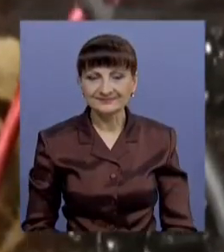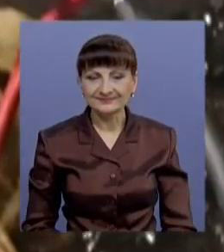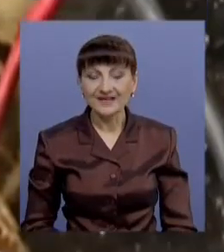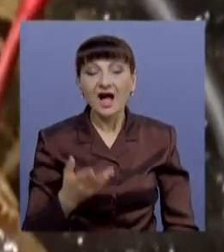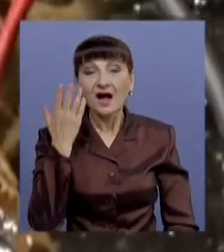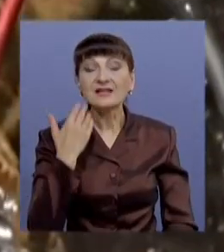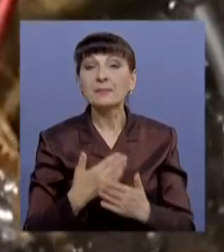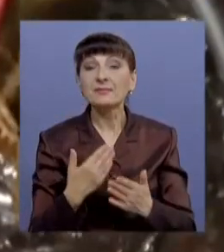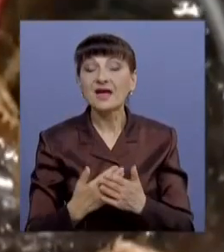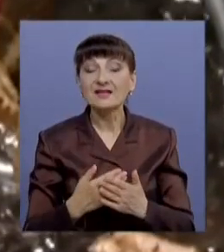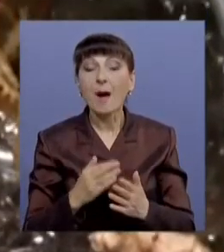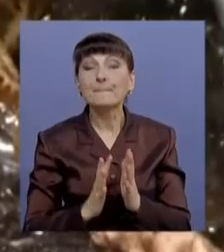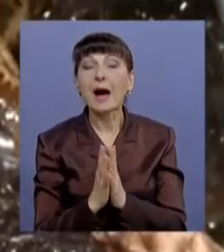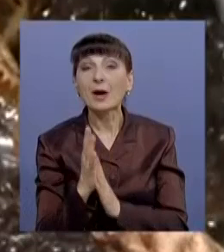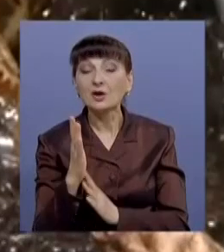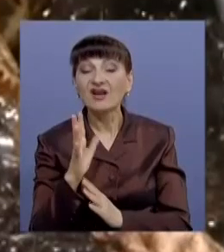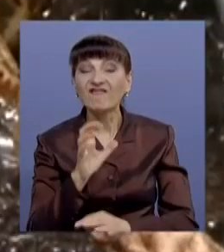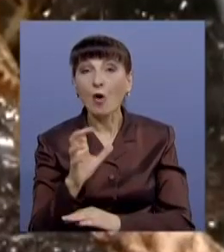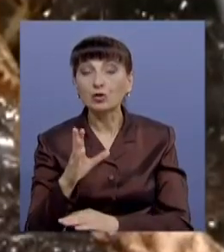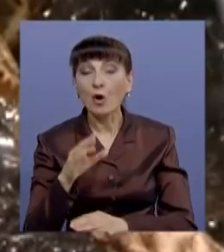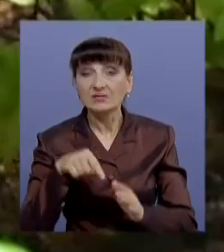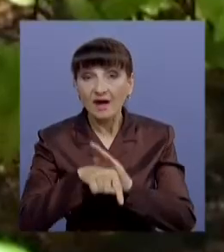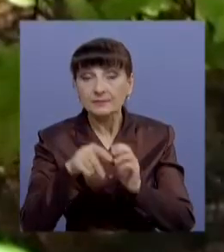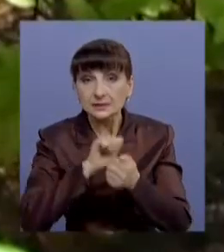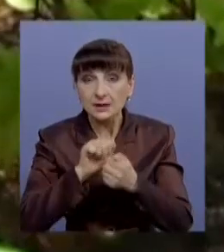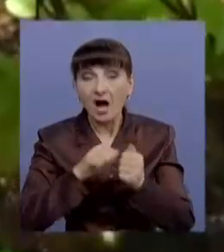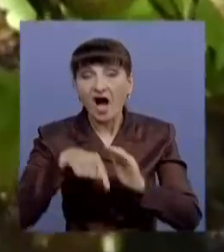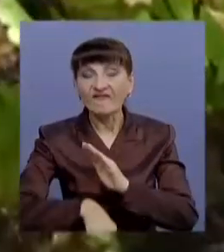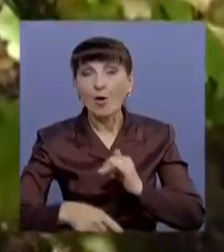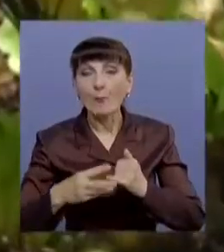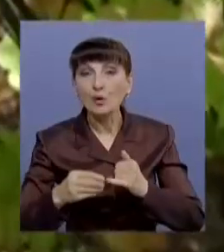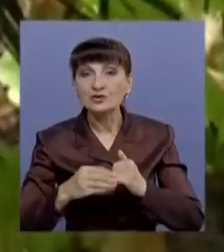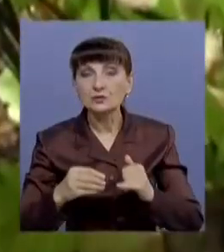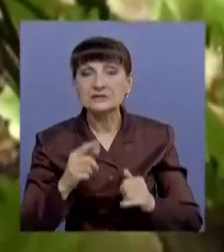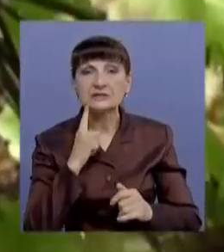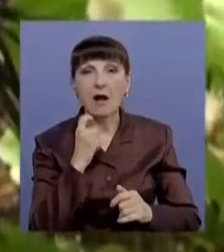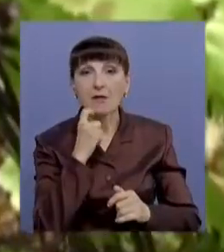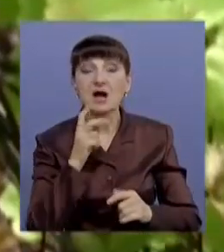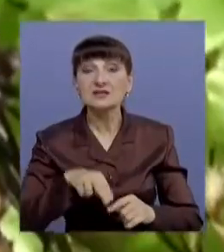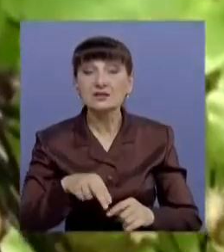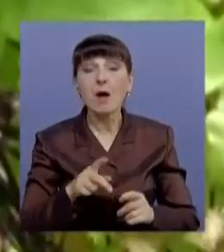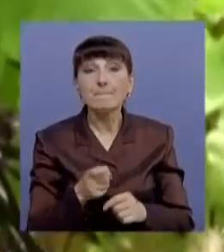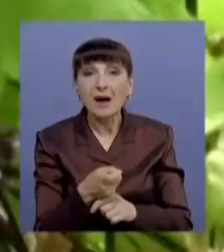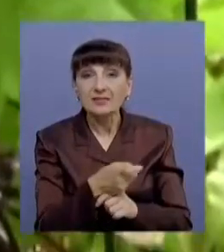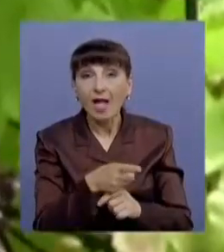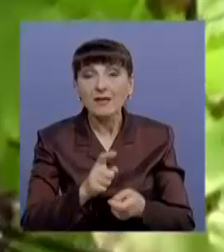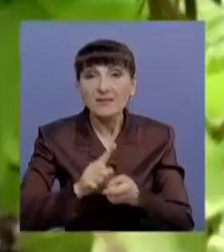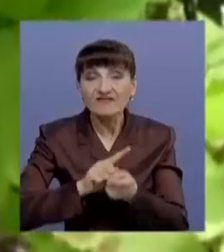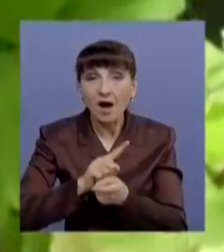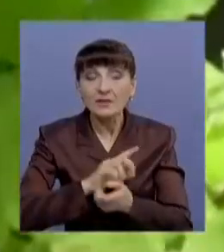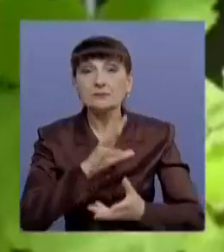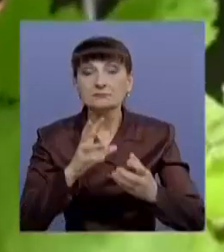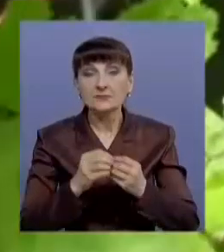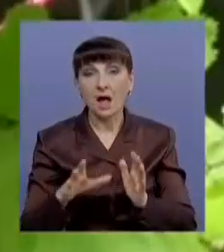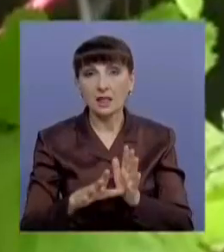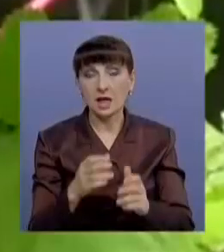Когда, к примеру, в папоротнике происходит фотосинтез, то в почву попадает сахароза. Затем ее переваривают бактерии, благодаря чему и